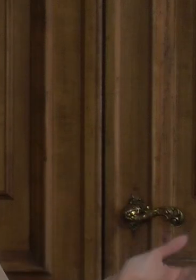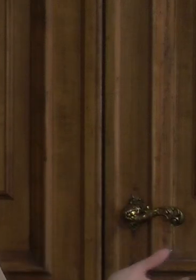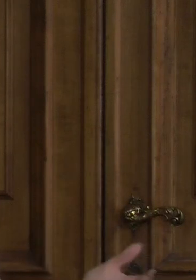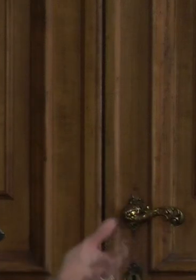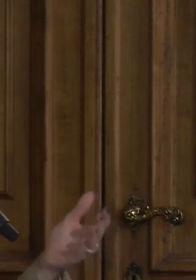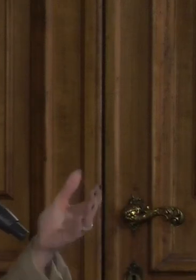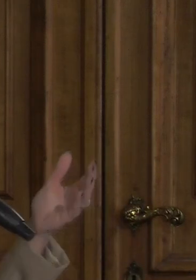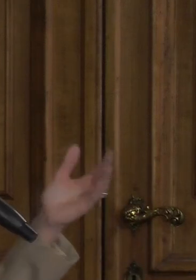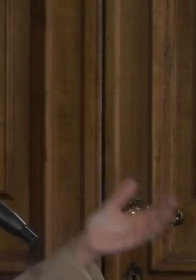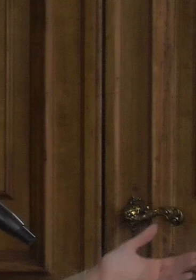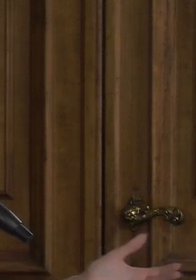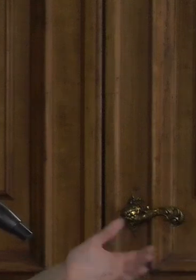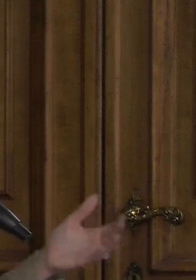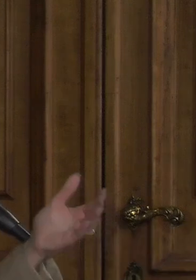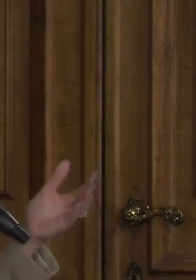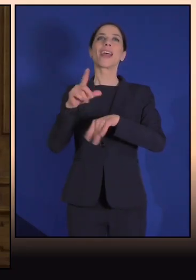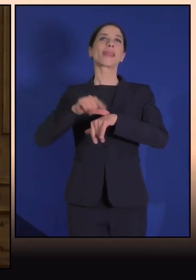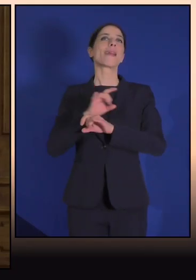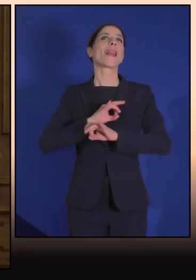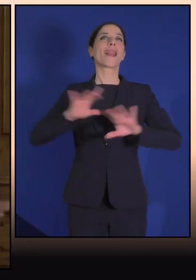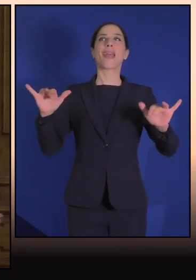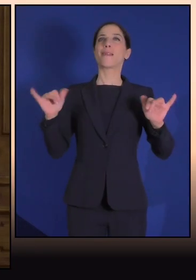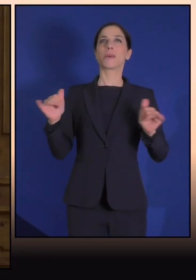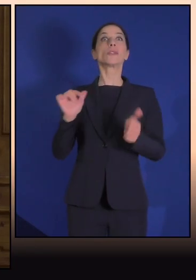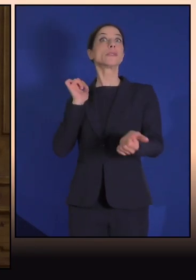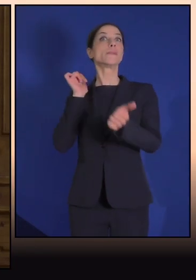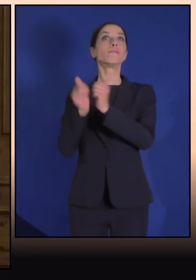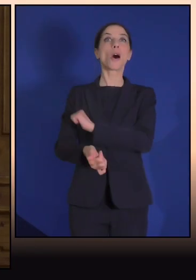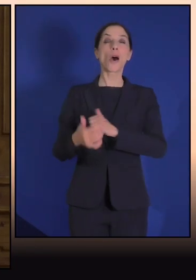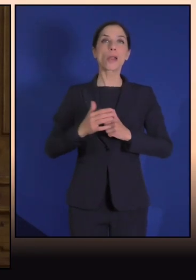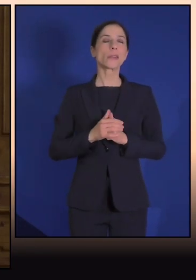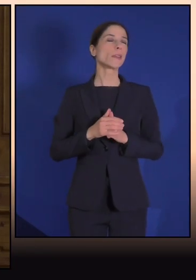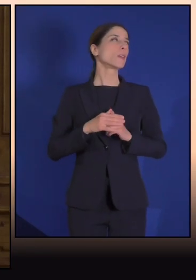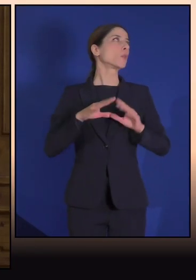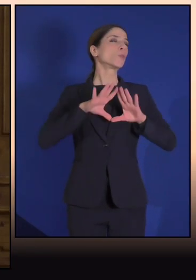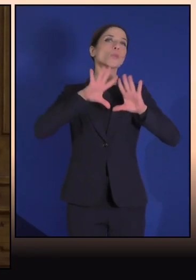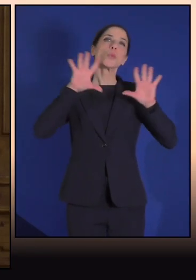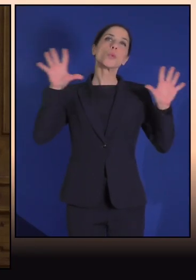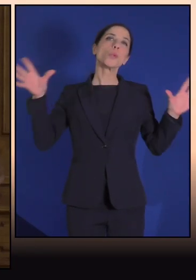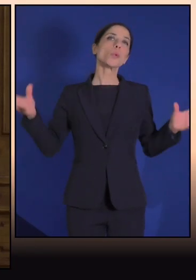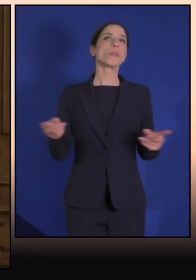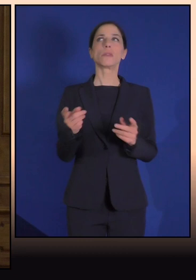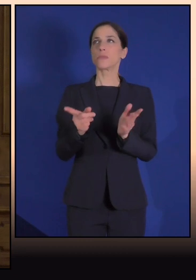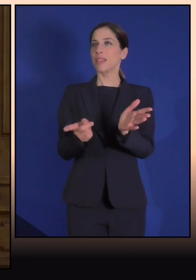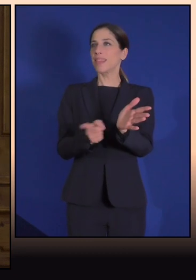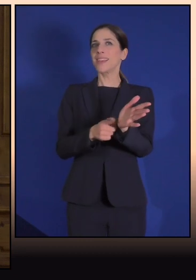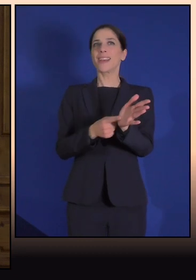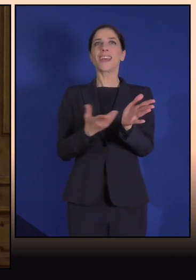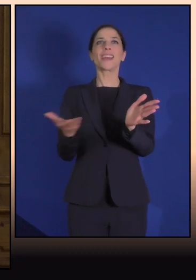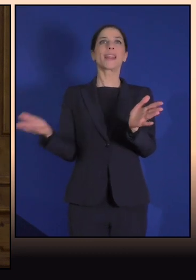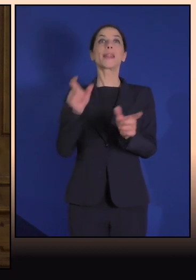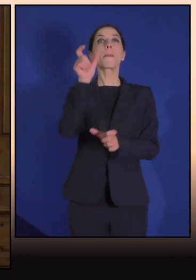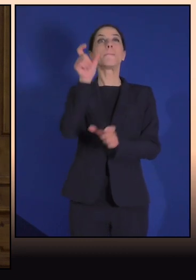alla comunicazione, al tempo libero, allo sport, a tutti quelli che sono i diritti di